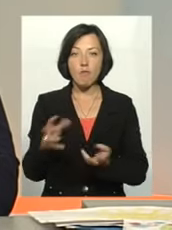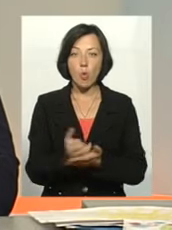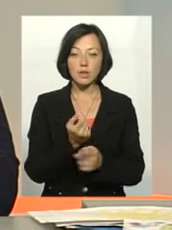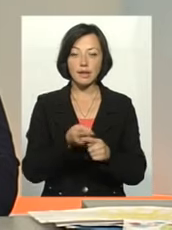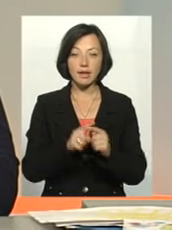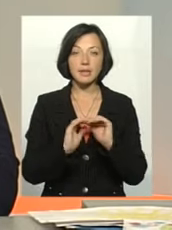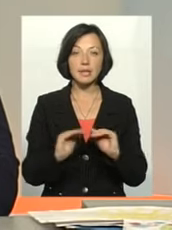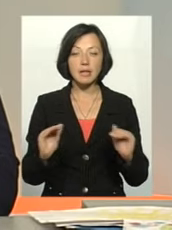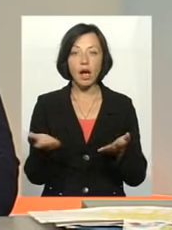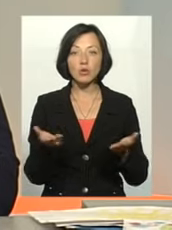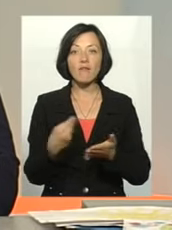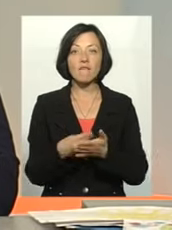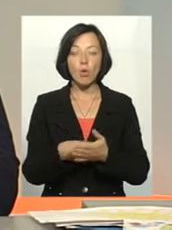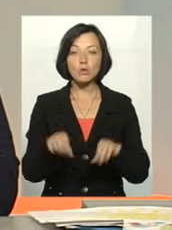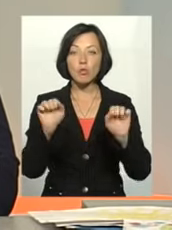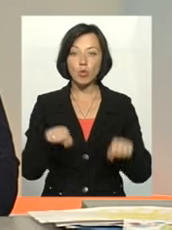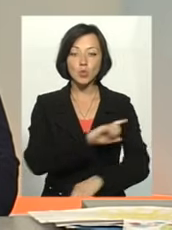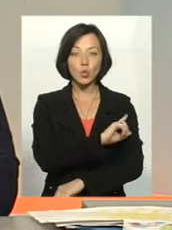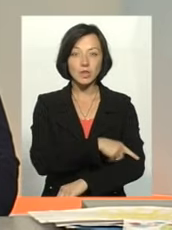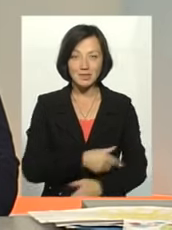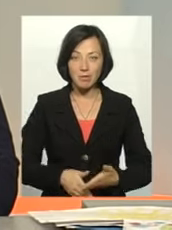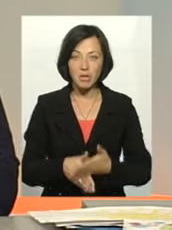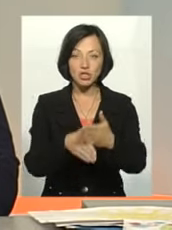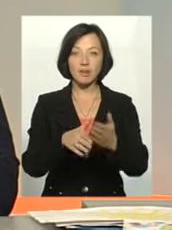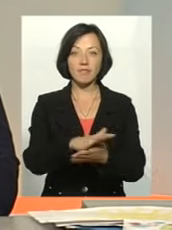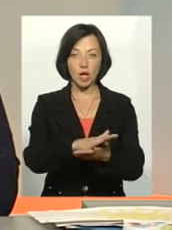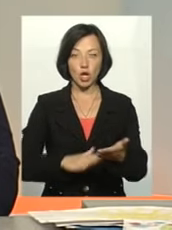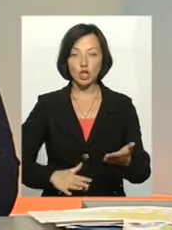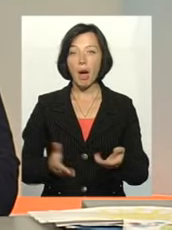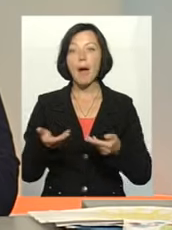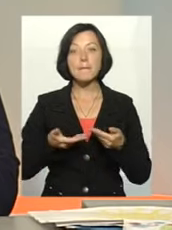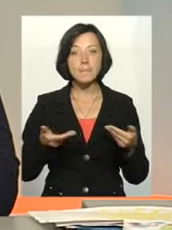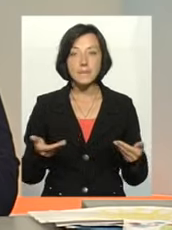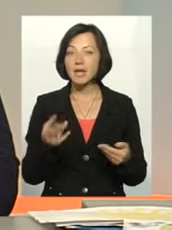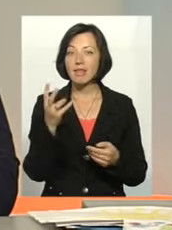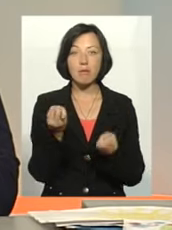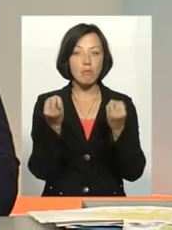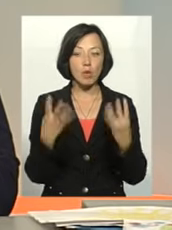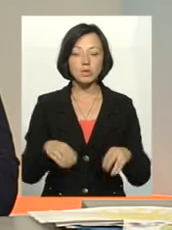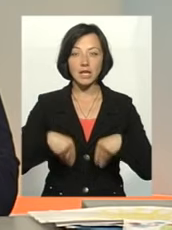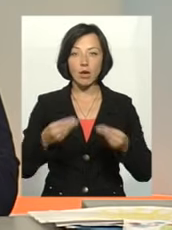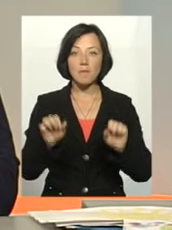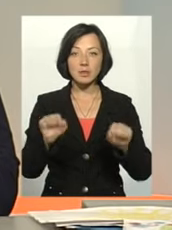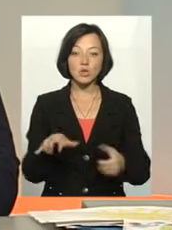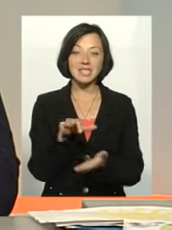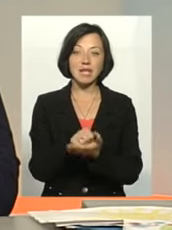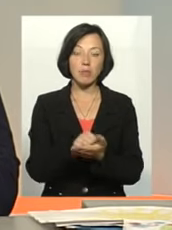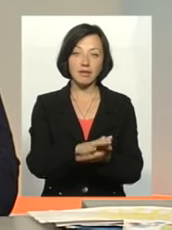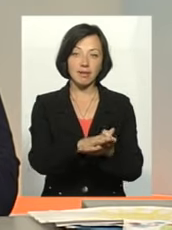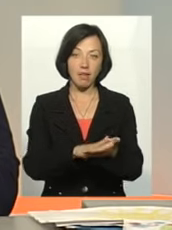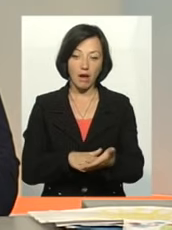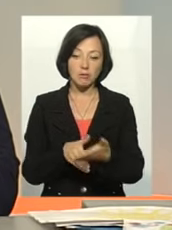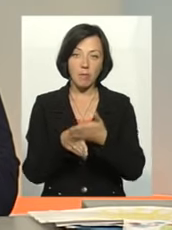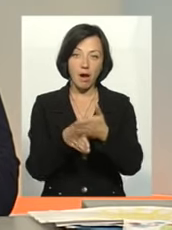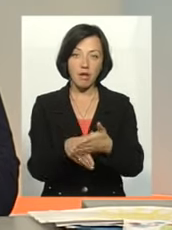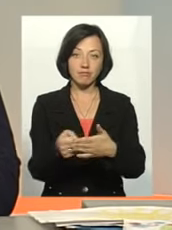детей, которых фонд может усилить и поддержать в дальнейшем. То есть мы не просто им даем возможность заниматься, мы дальше их